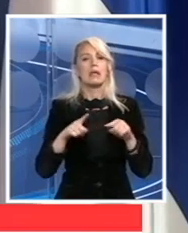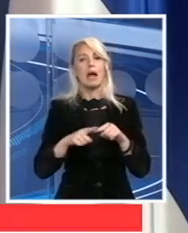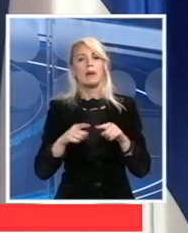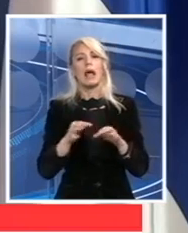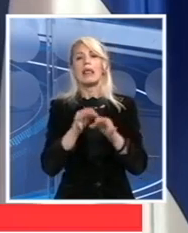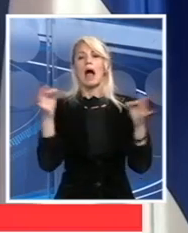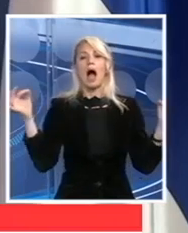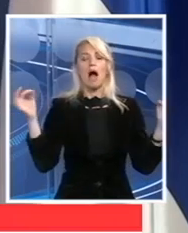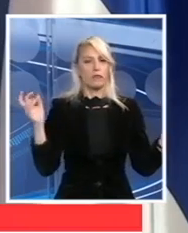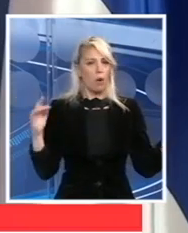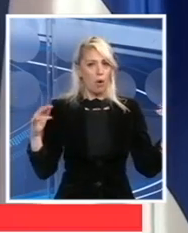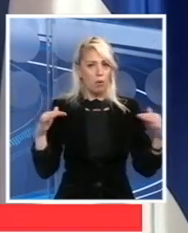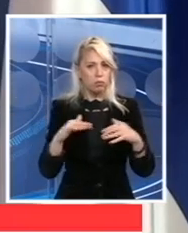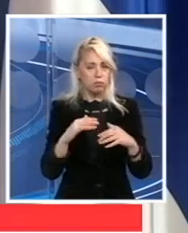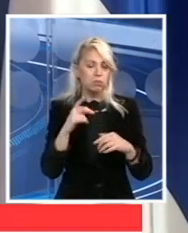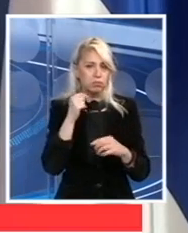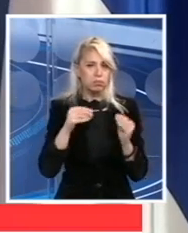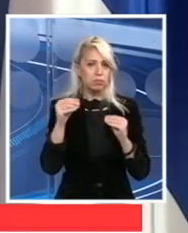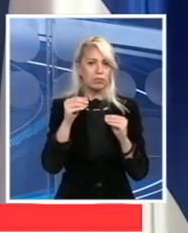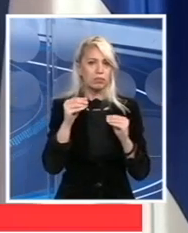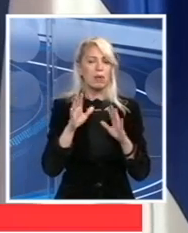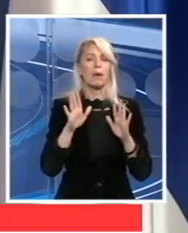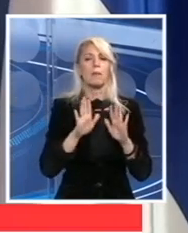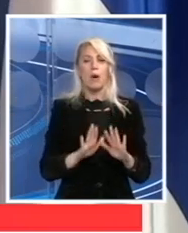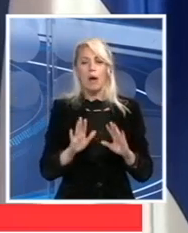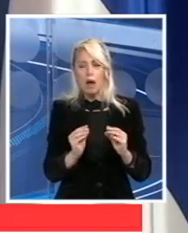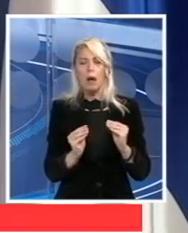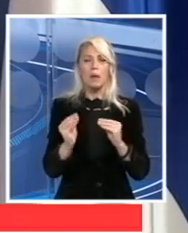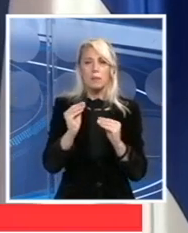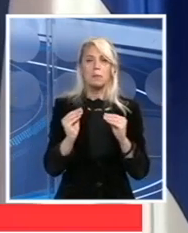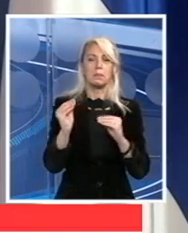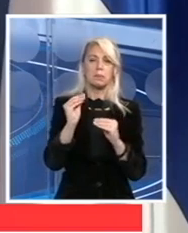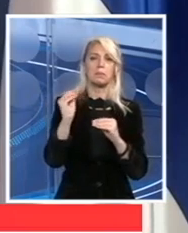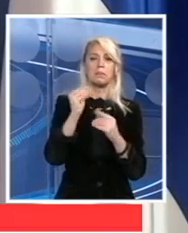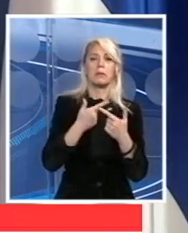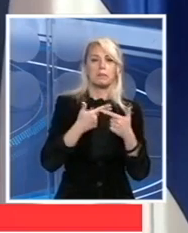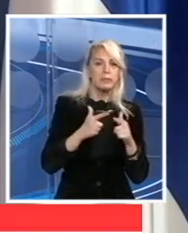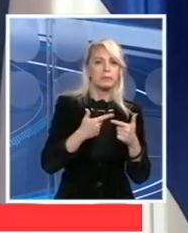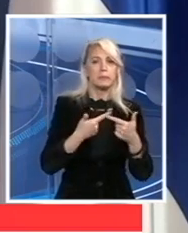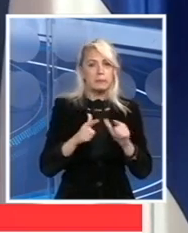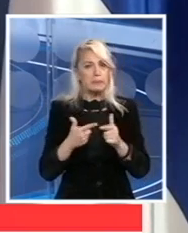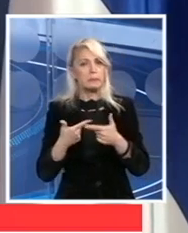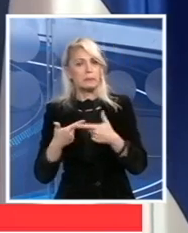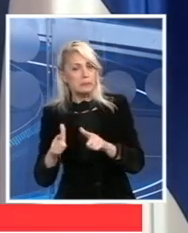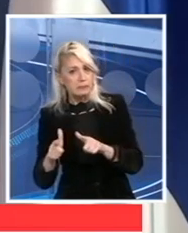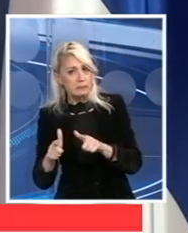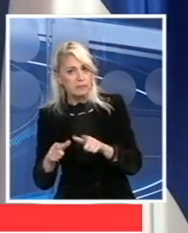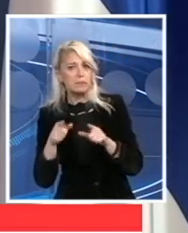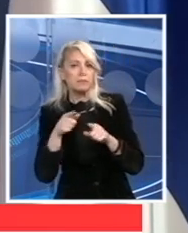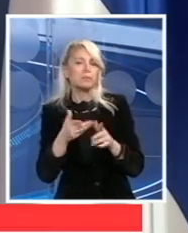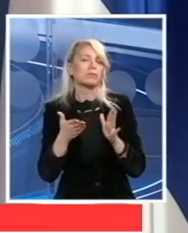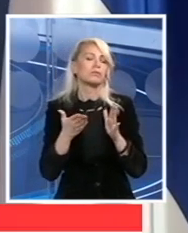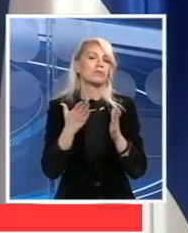okupljanja kao i dosta. Postupno povećavanje broja onoga što će biti dozvoljeno, verovatno će se odnositi